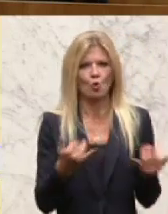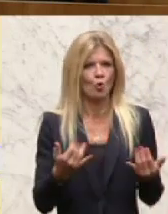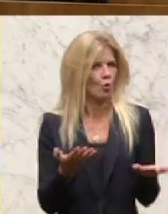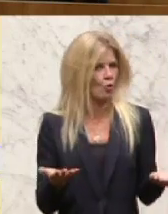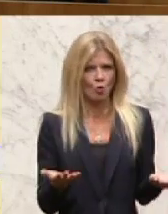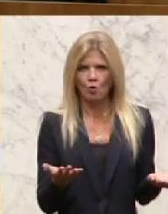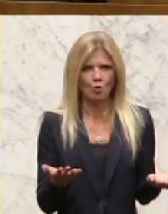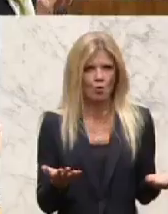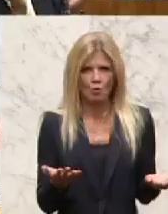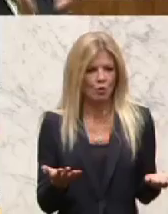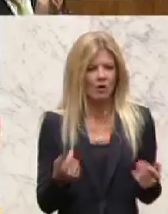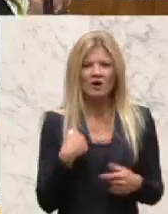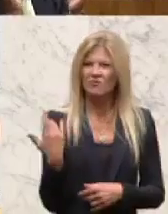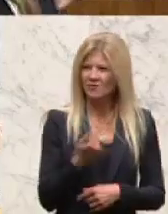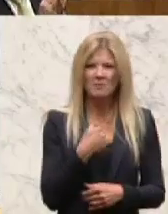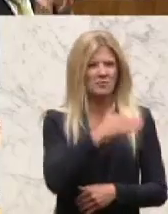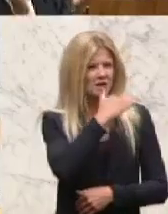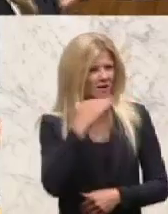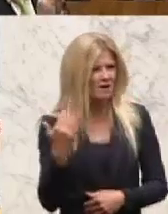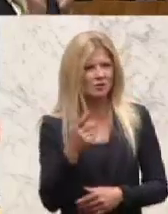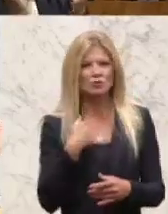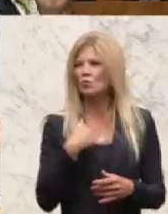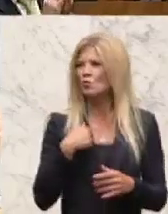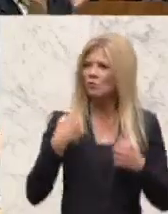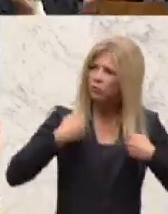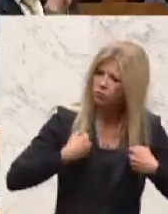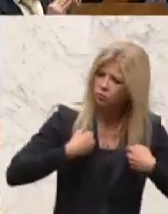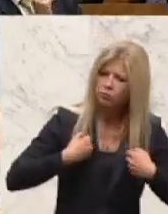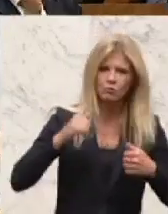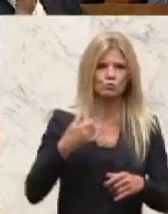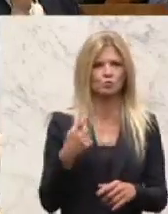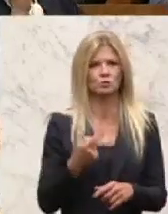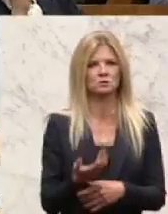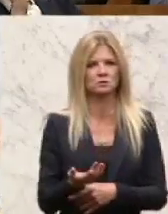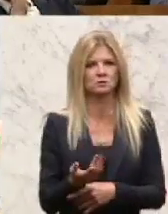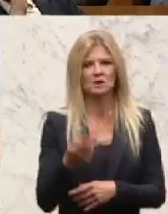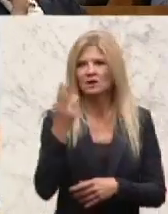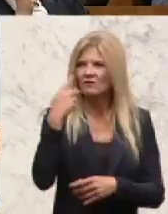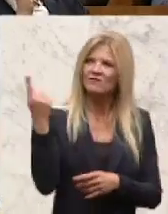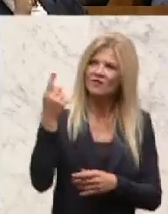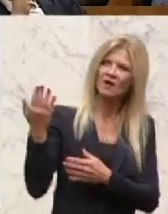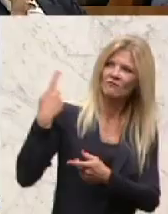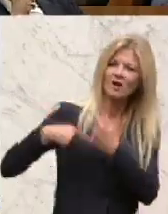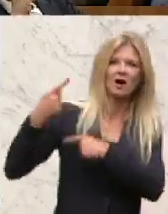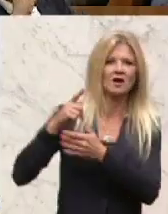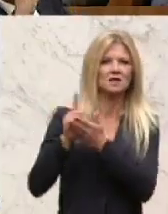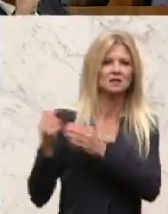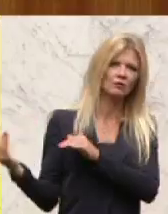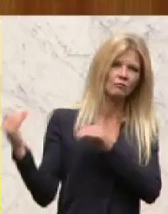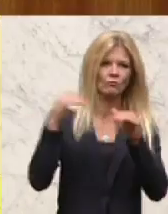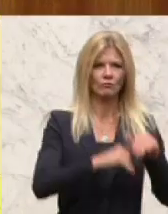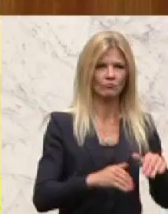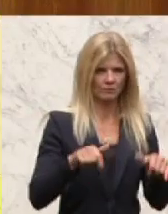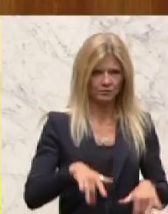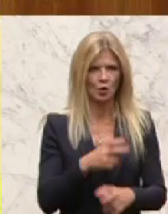unserem eigenen Ranzen hier zu leisten für die, die in der Vergangenheit zu uns gekommen sind. Und wo bleibt denn eigentlich die